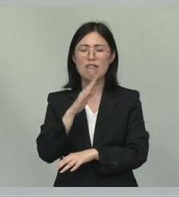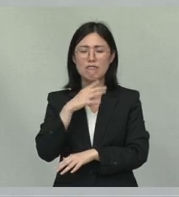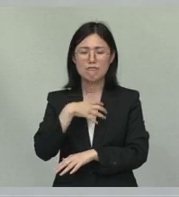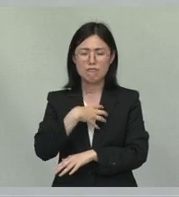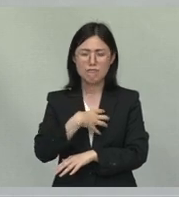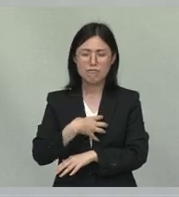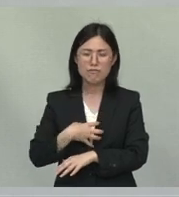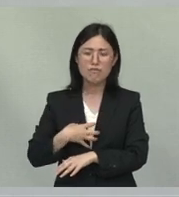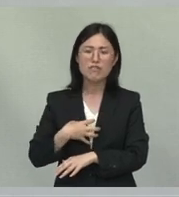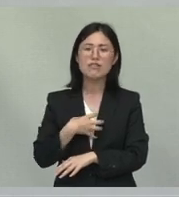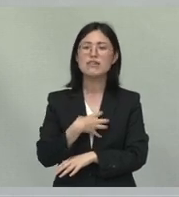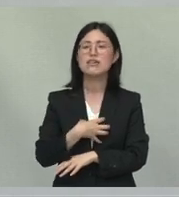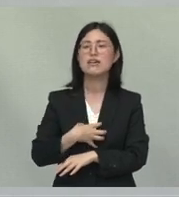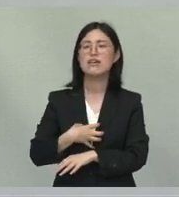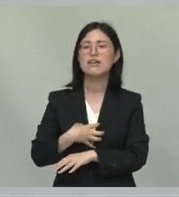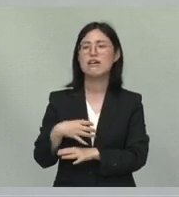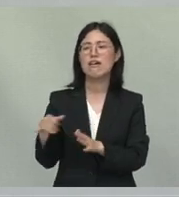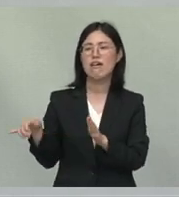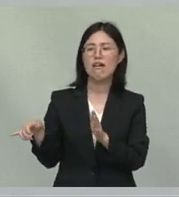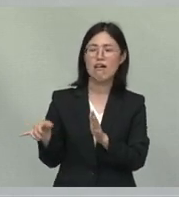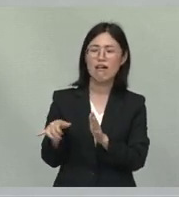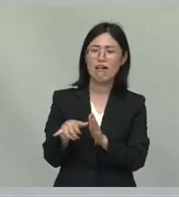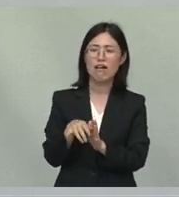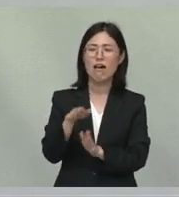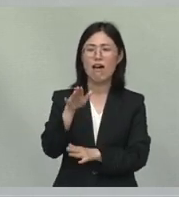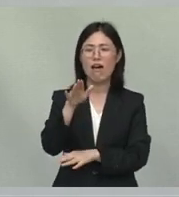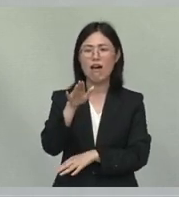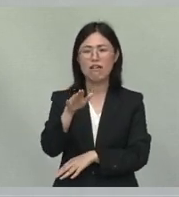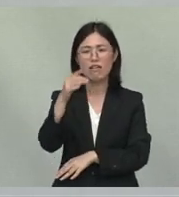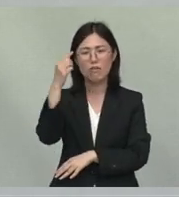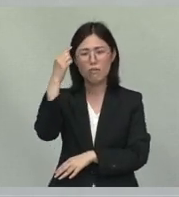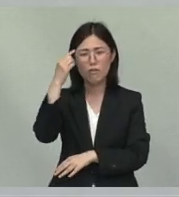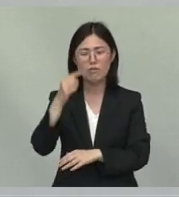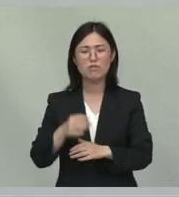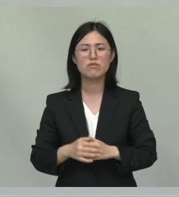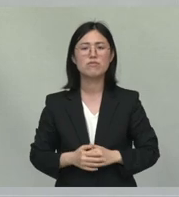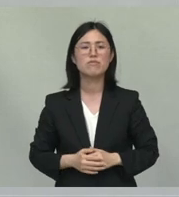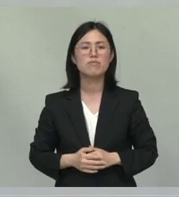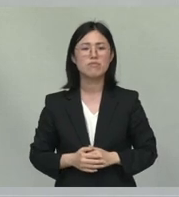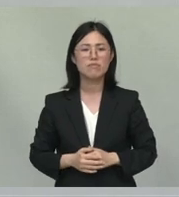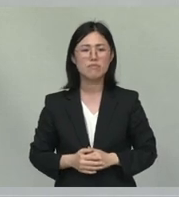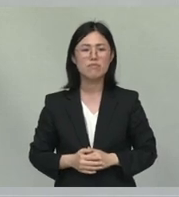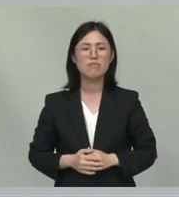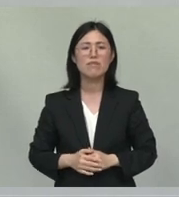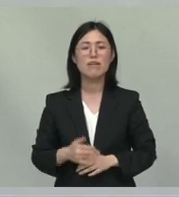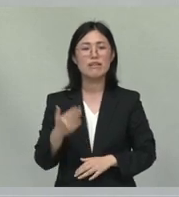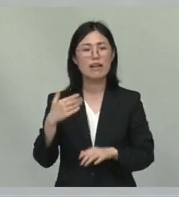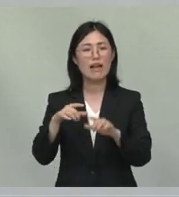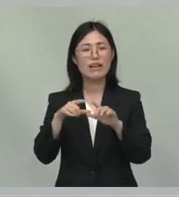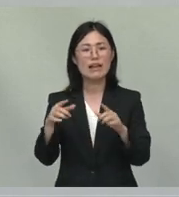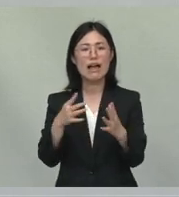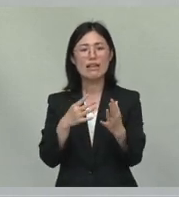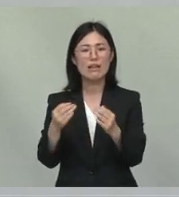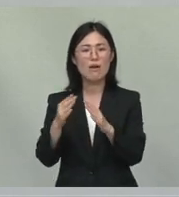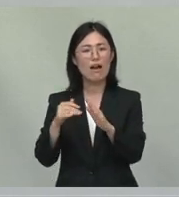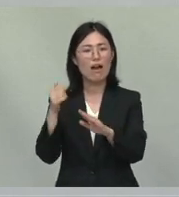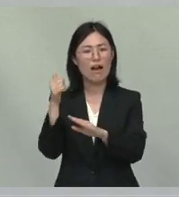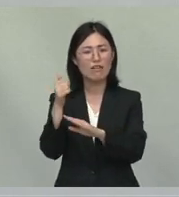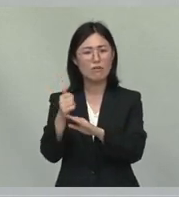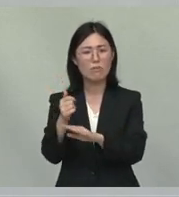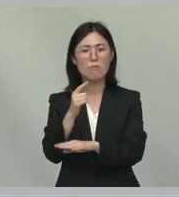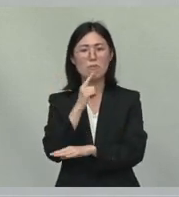い苦難を被ってこられました。先ほど平沢会長からもお話がありました